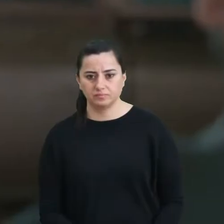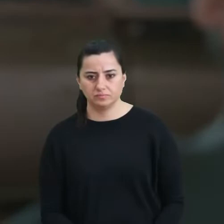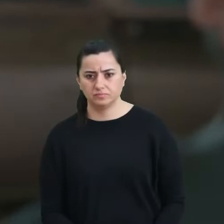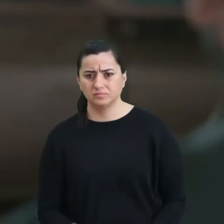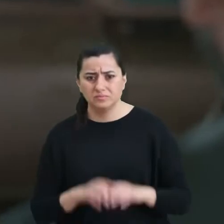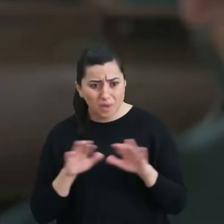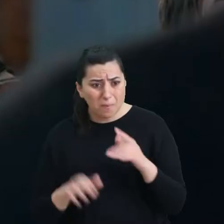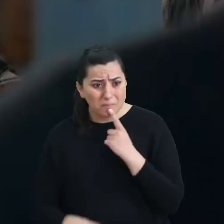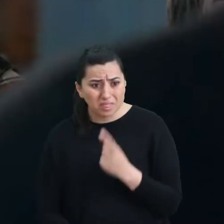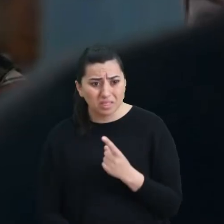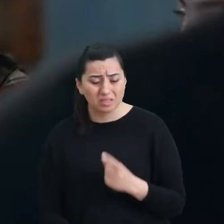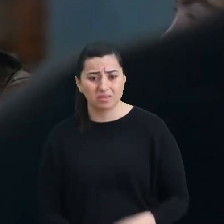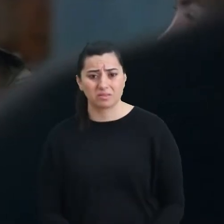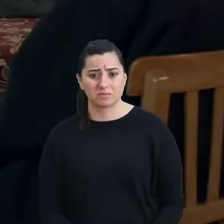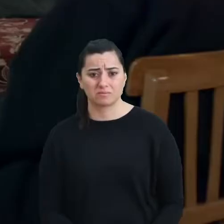Tamam mı dedin?